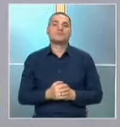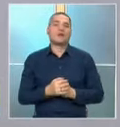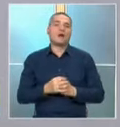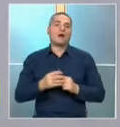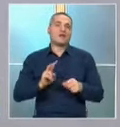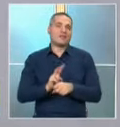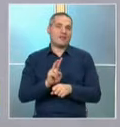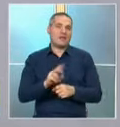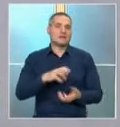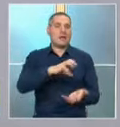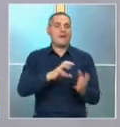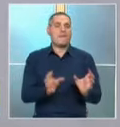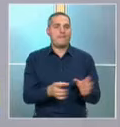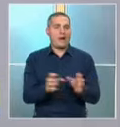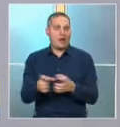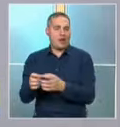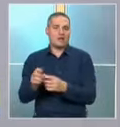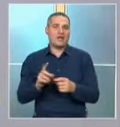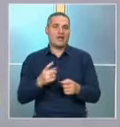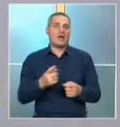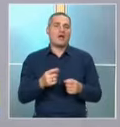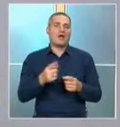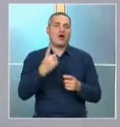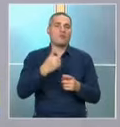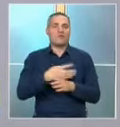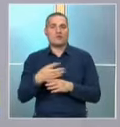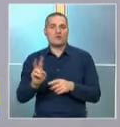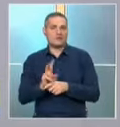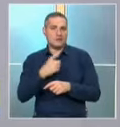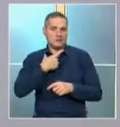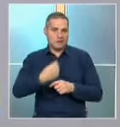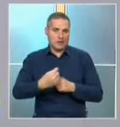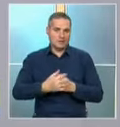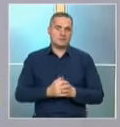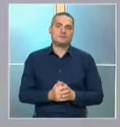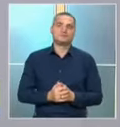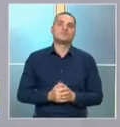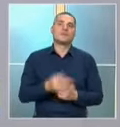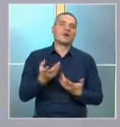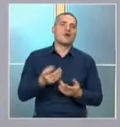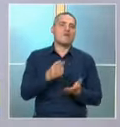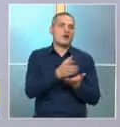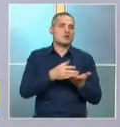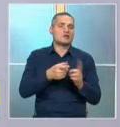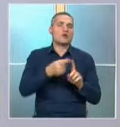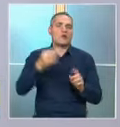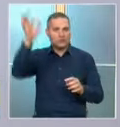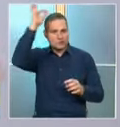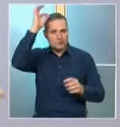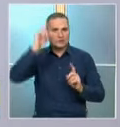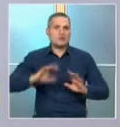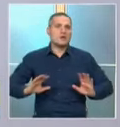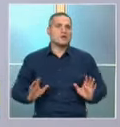В 12 паралелки, единични паралелки са от 1 до 12 клас. Каква част от учениците,